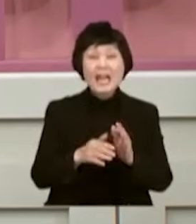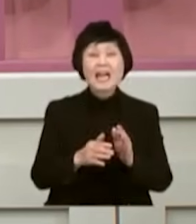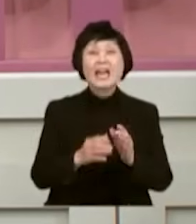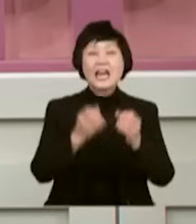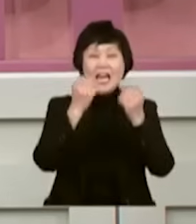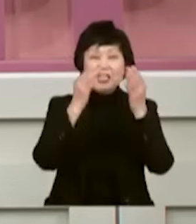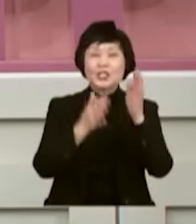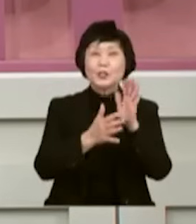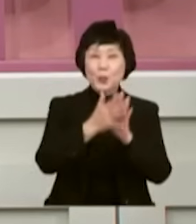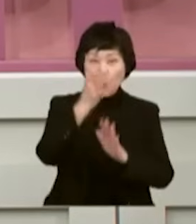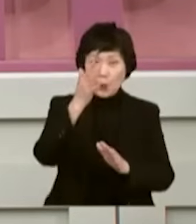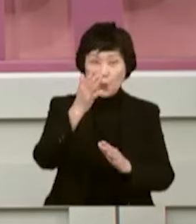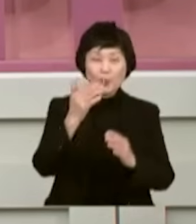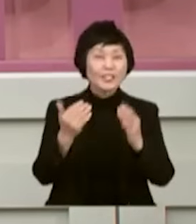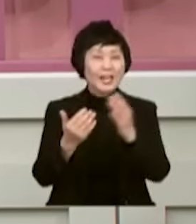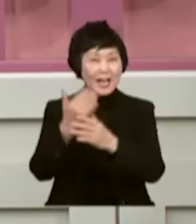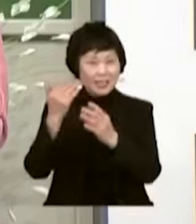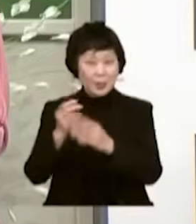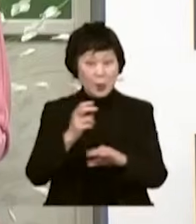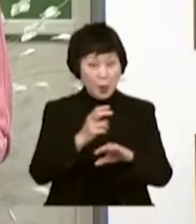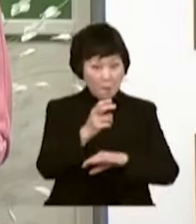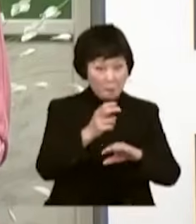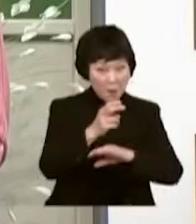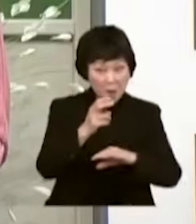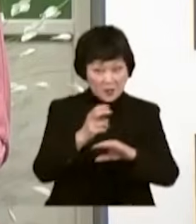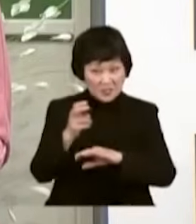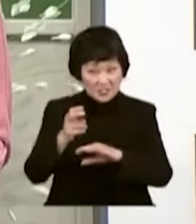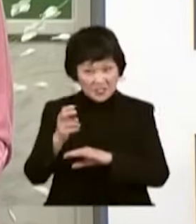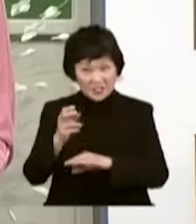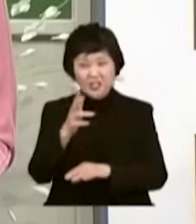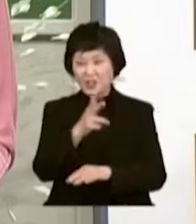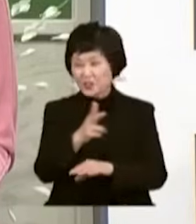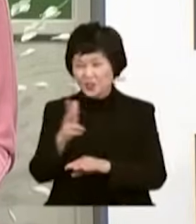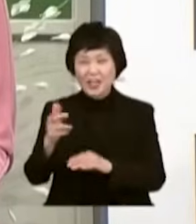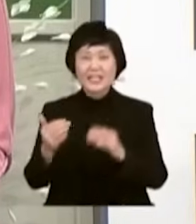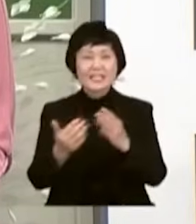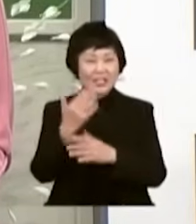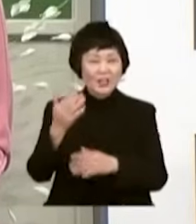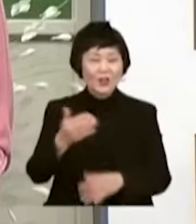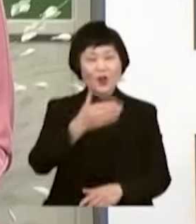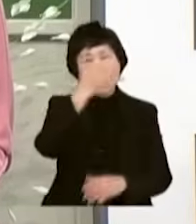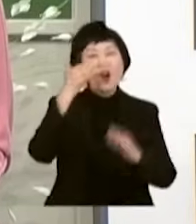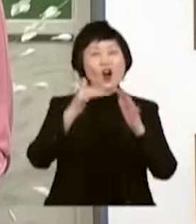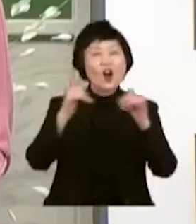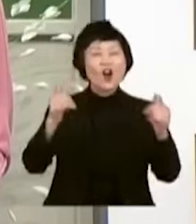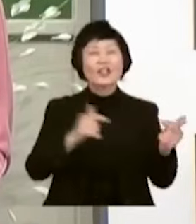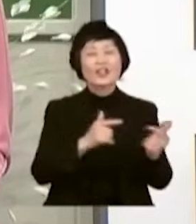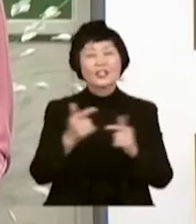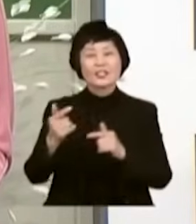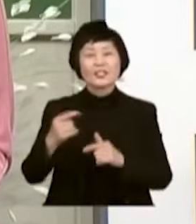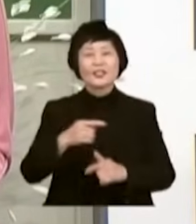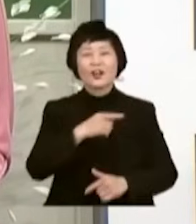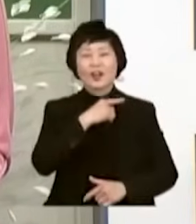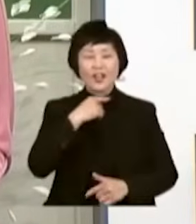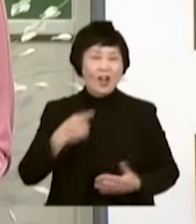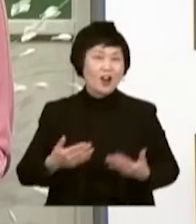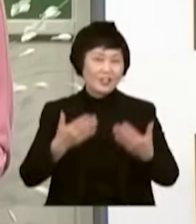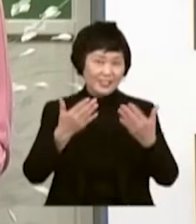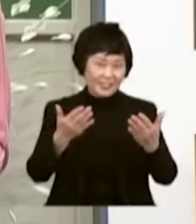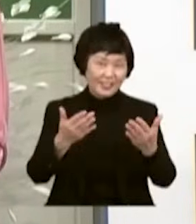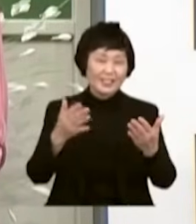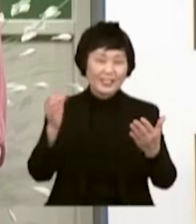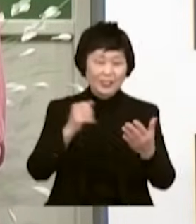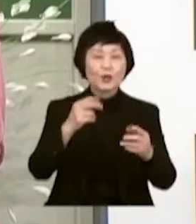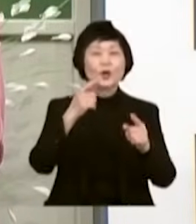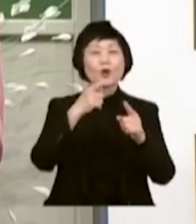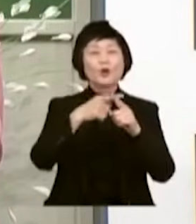살았습니다. 그러셨구나. 그때는 저 이야. 파주 신도시가 들어오기 전이니까 허허벌판일 거 아니에요. 그렇죠? 허허벌판이었죠. 네. 그 믿음으로 네.